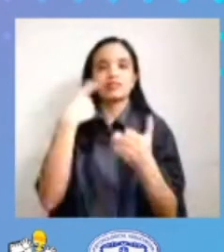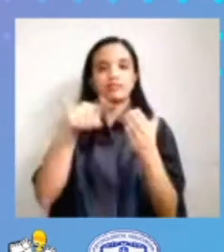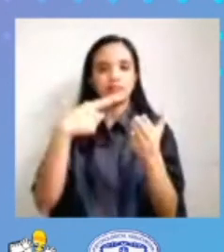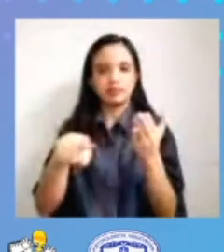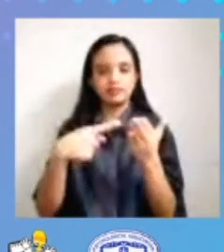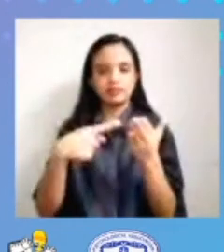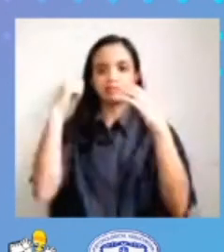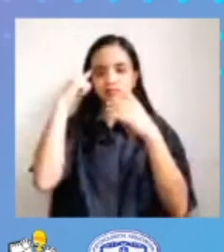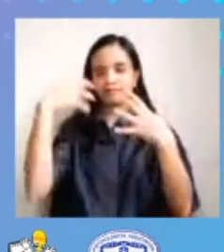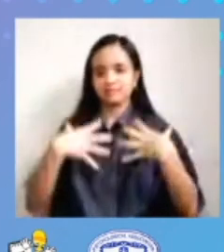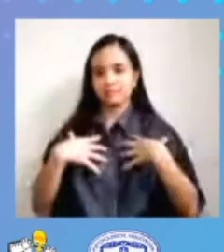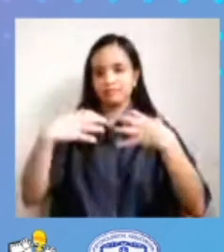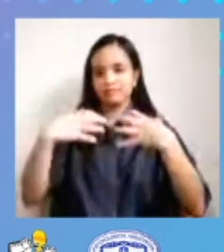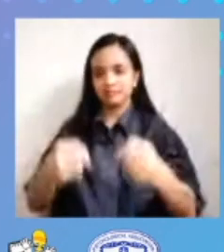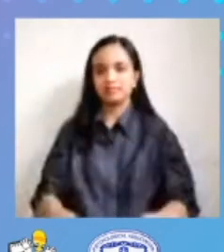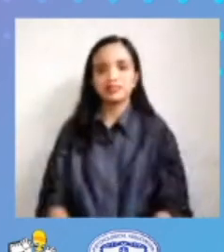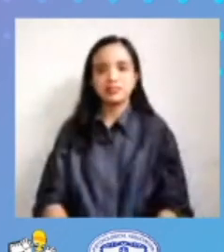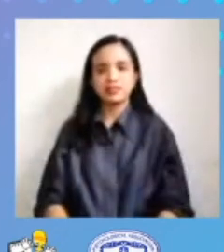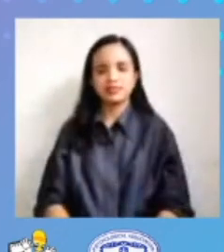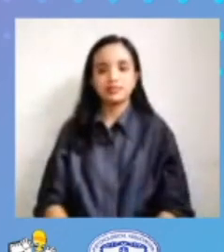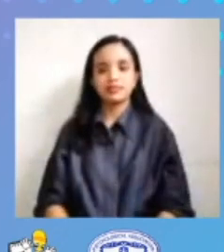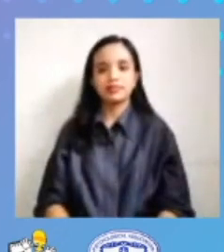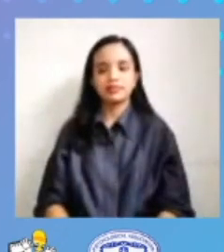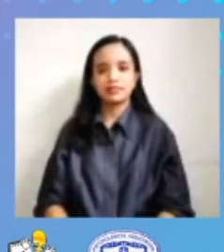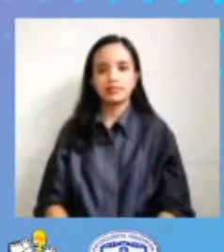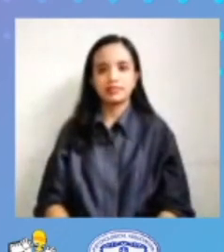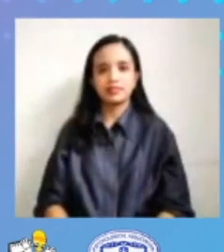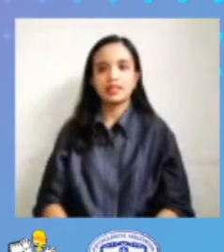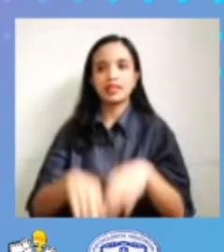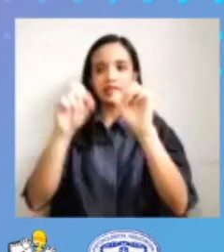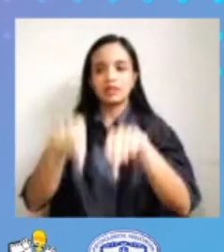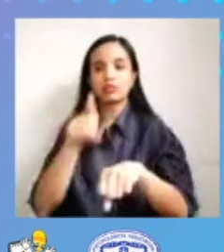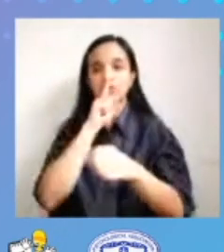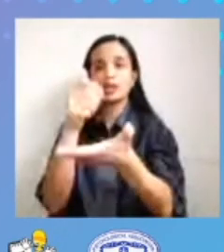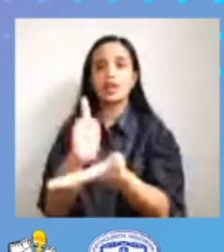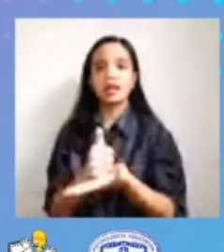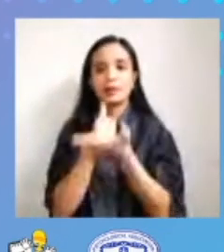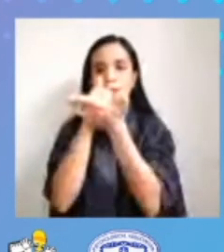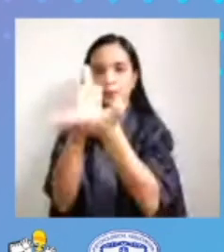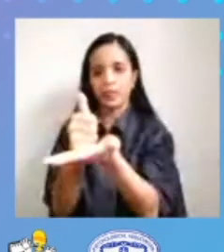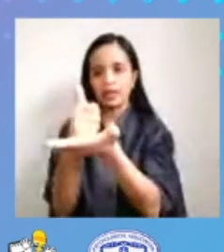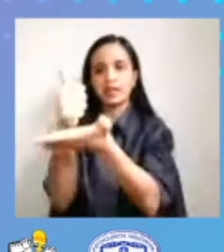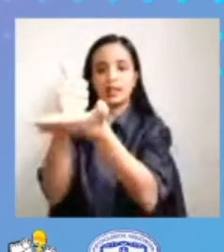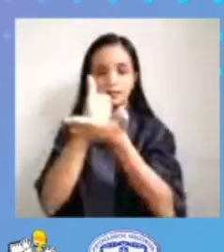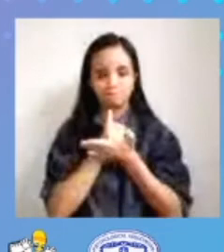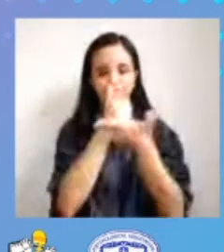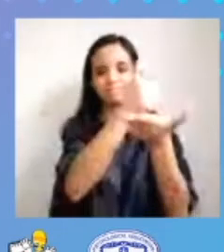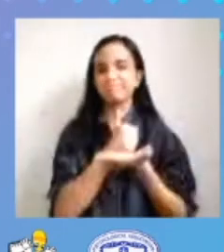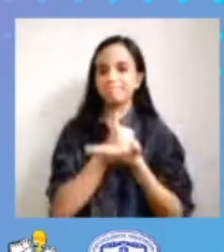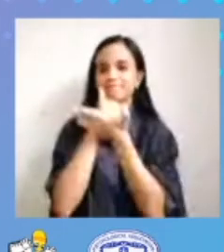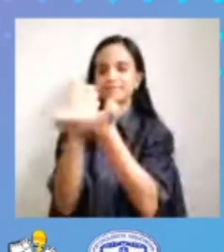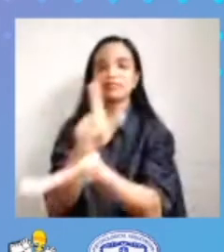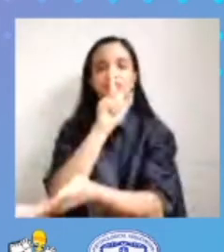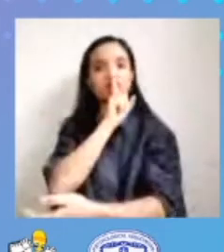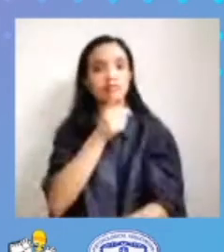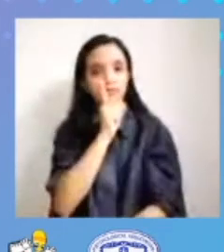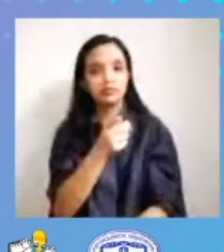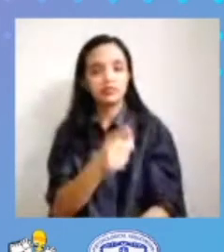isang recipe, then go ahead and just be thankful about it, no? So that's one very very powerful psychological process,